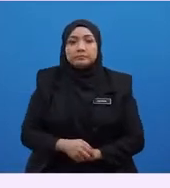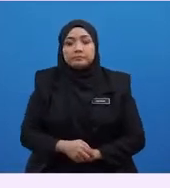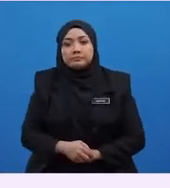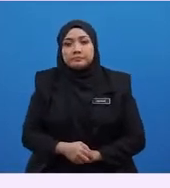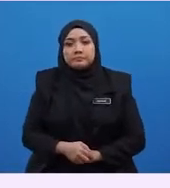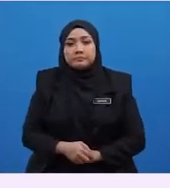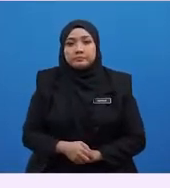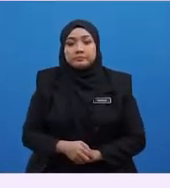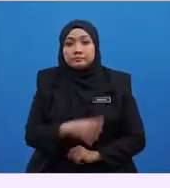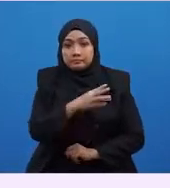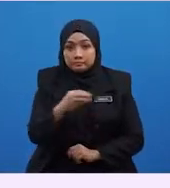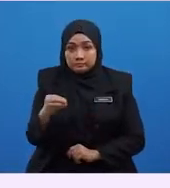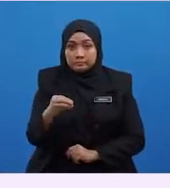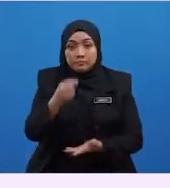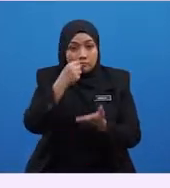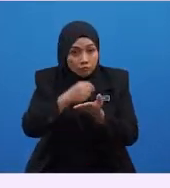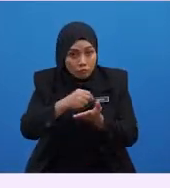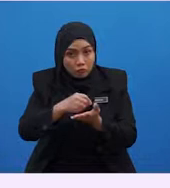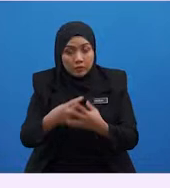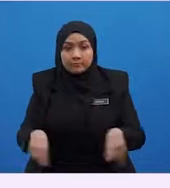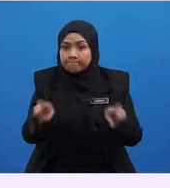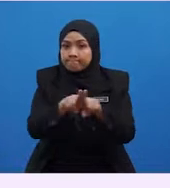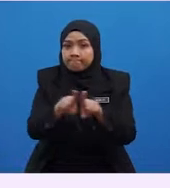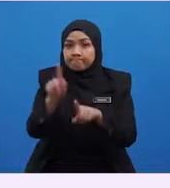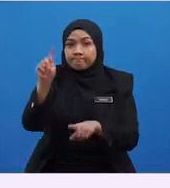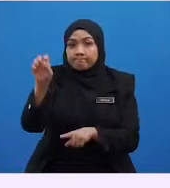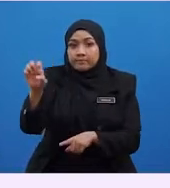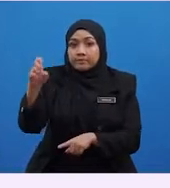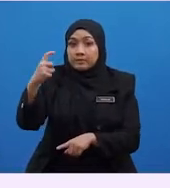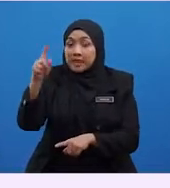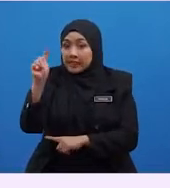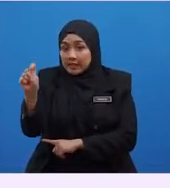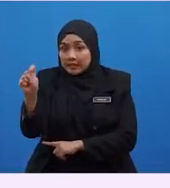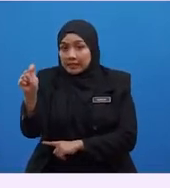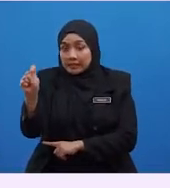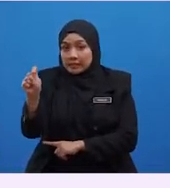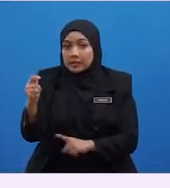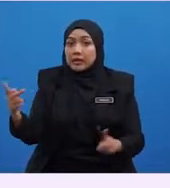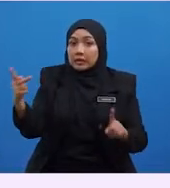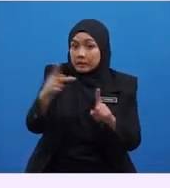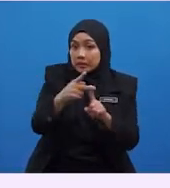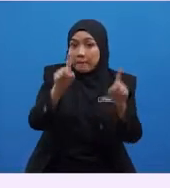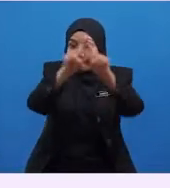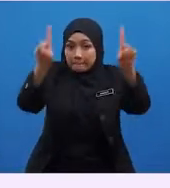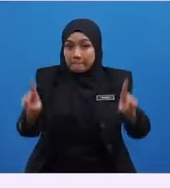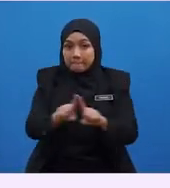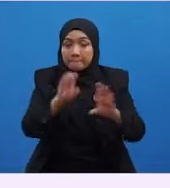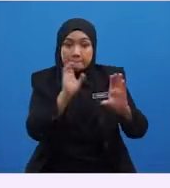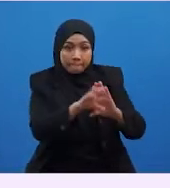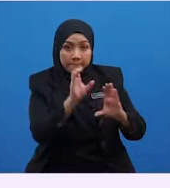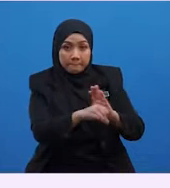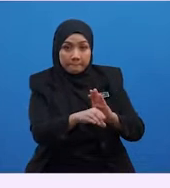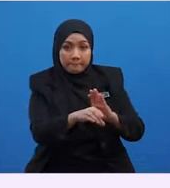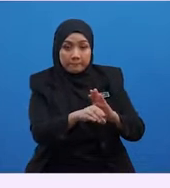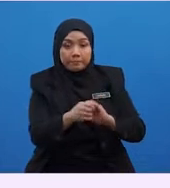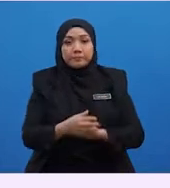Kemudian, tuliskan sintaks bagi fungsi kendalian sambungan ke pangkalan data dan mesej yang akan dipaparkan